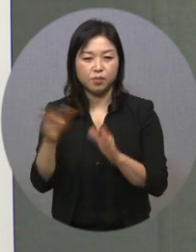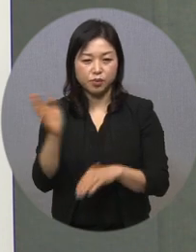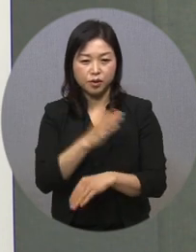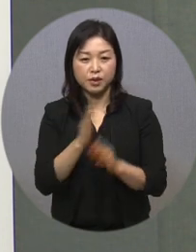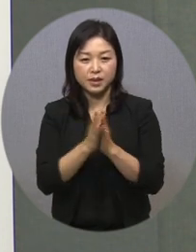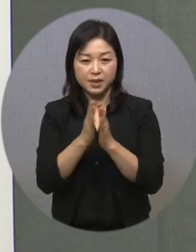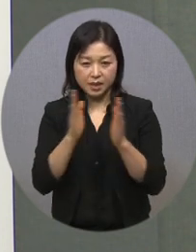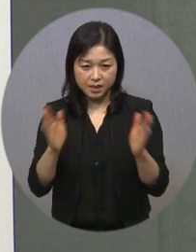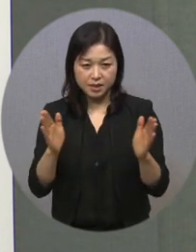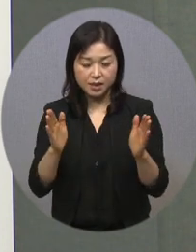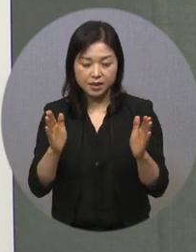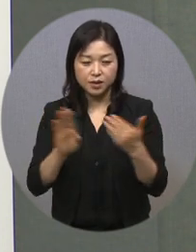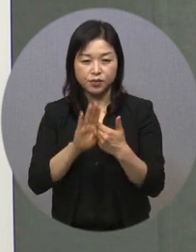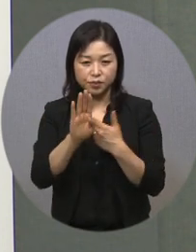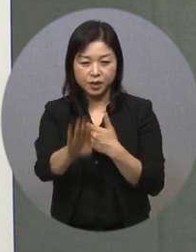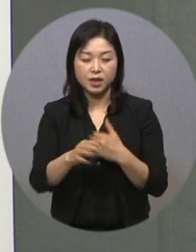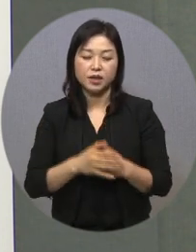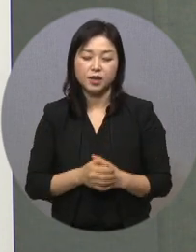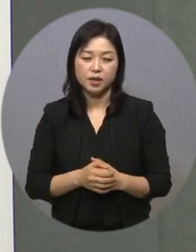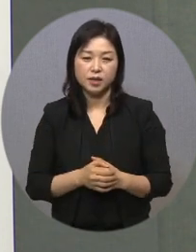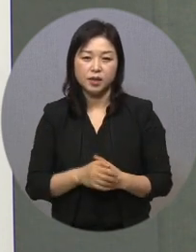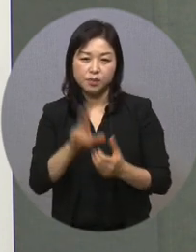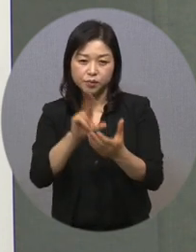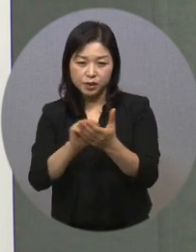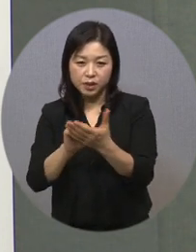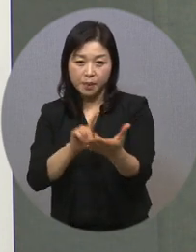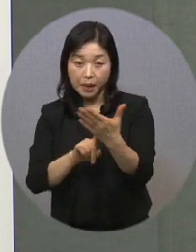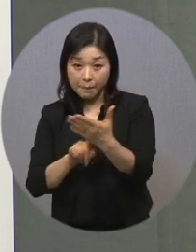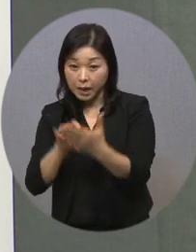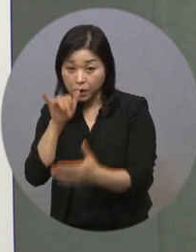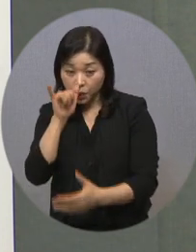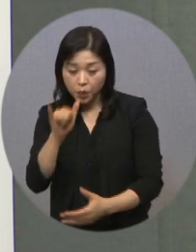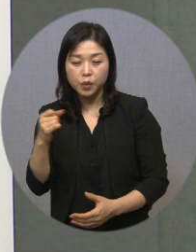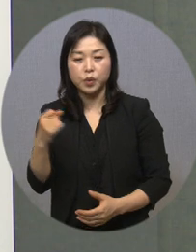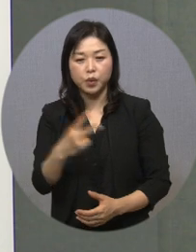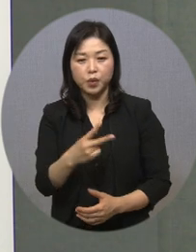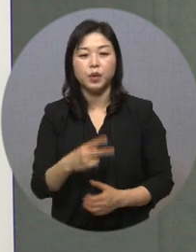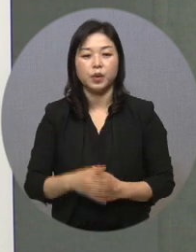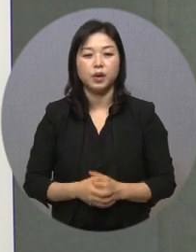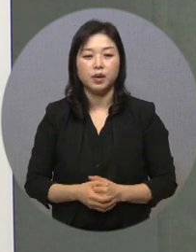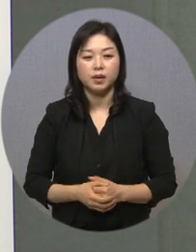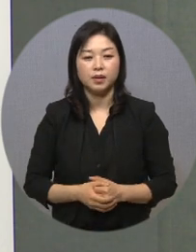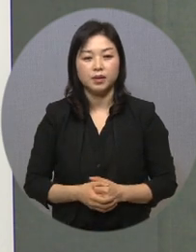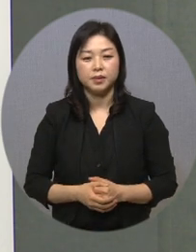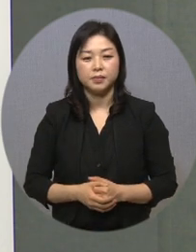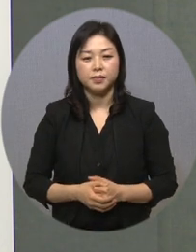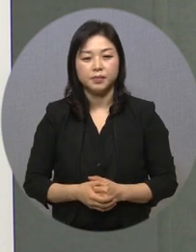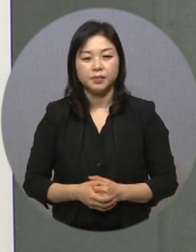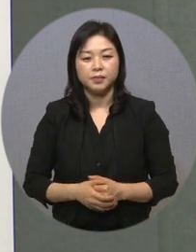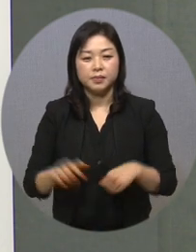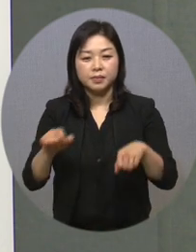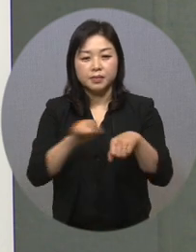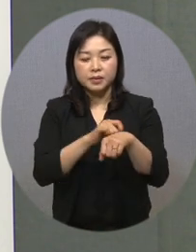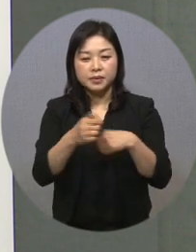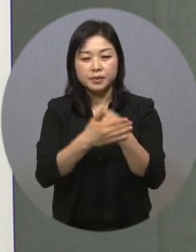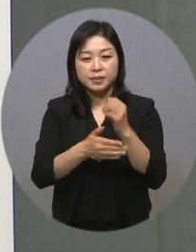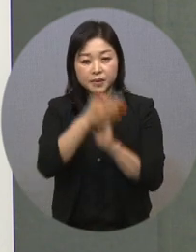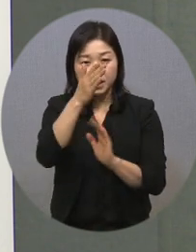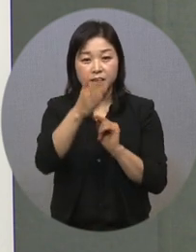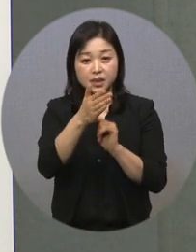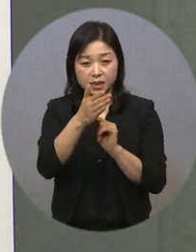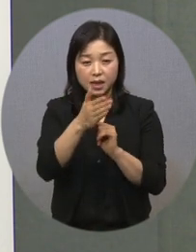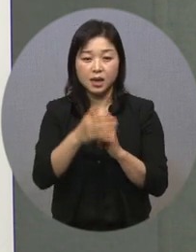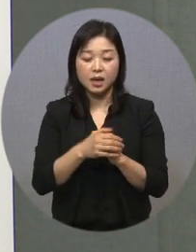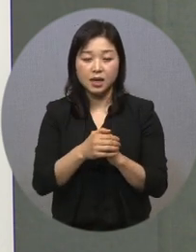22년도부터 시행이 되면서 문제점도 나타날 거고, 그런데 그러면 이 특례시가